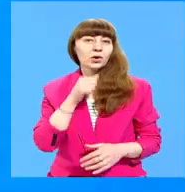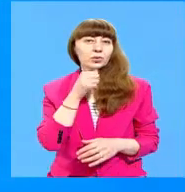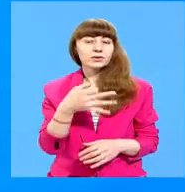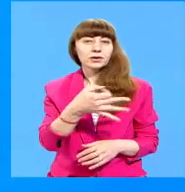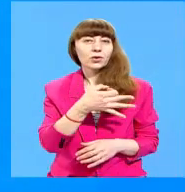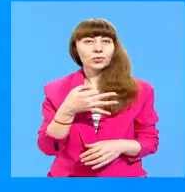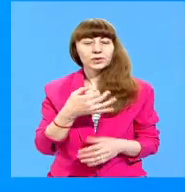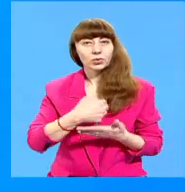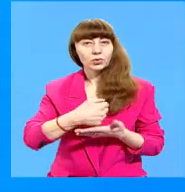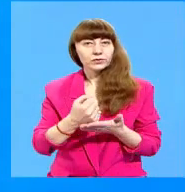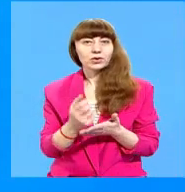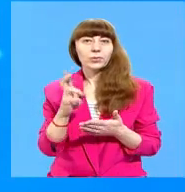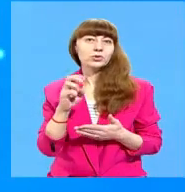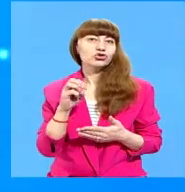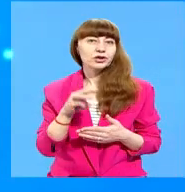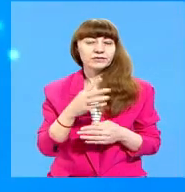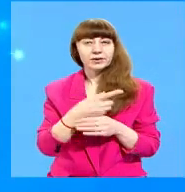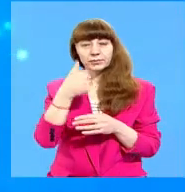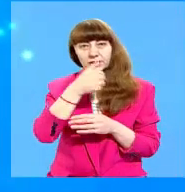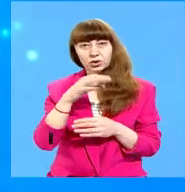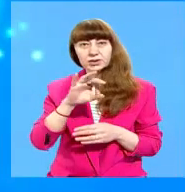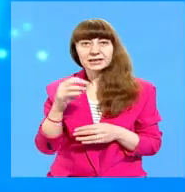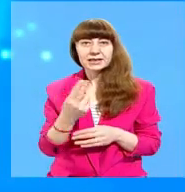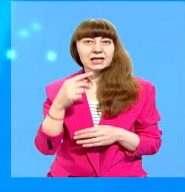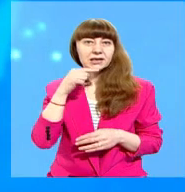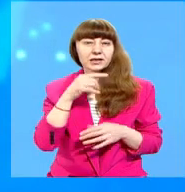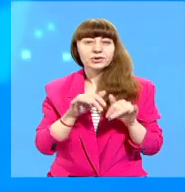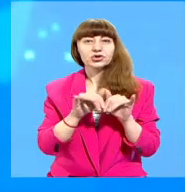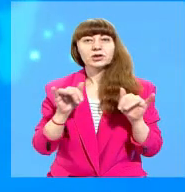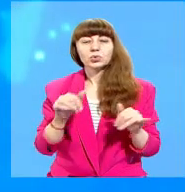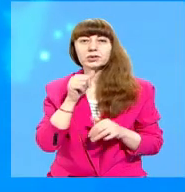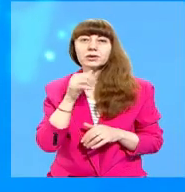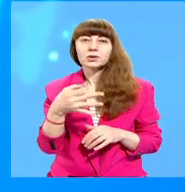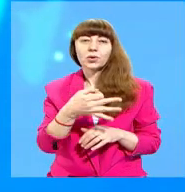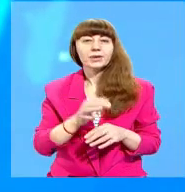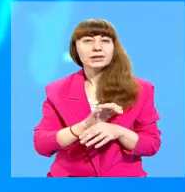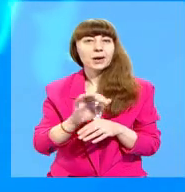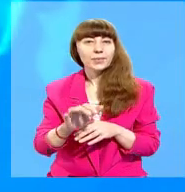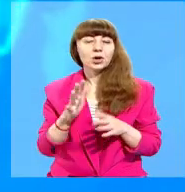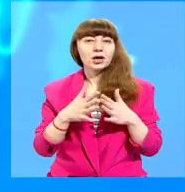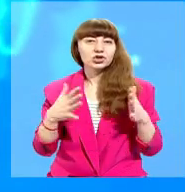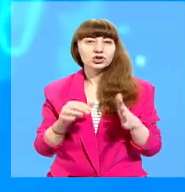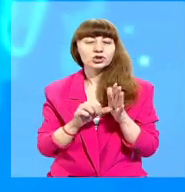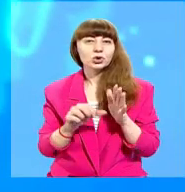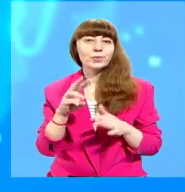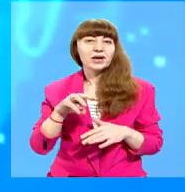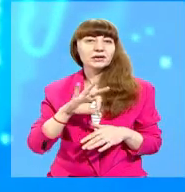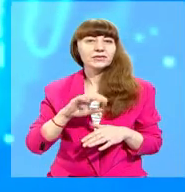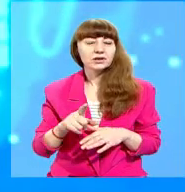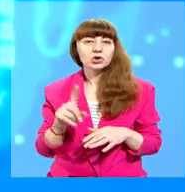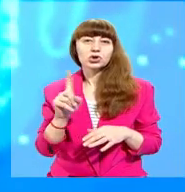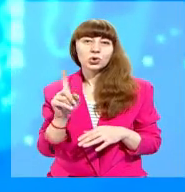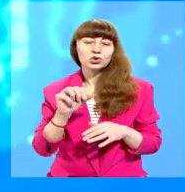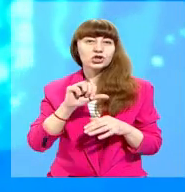Кустанайская область, утвержден бюджет. В этом году на социально-экономическое развитие региона направят более 600 миллиардов тенге, что